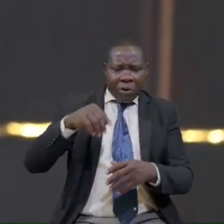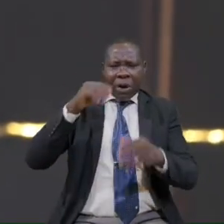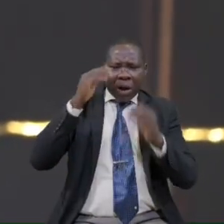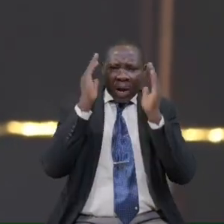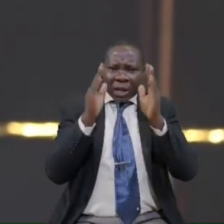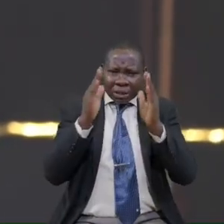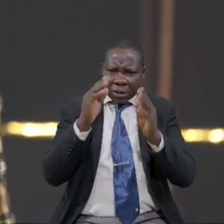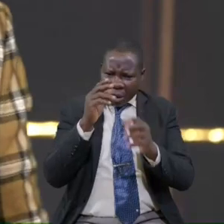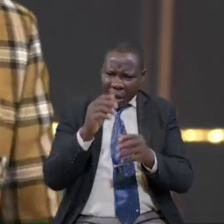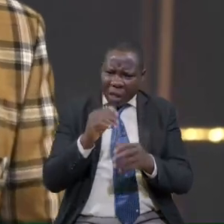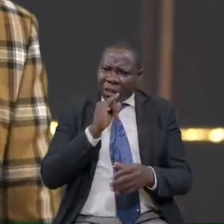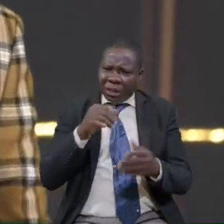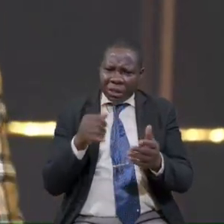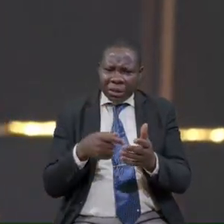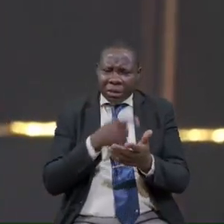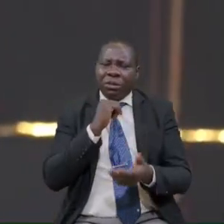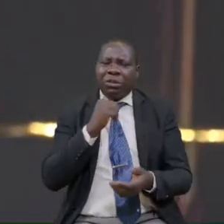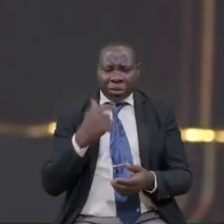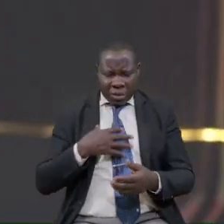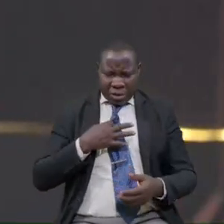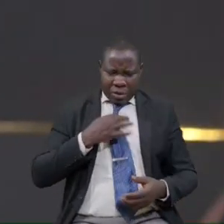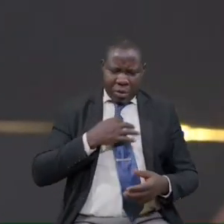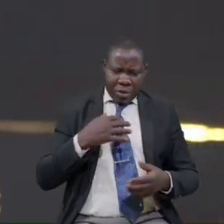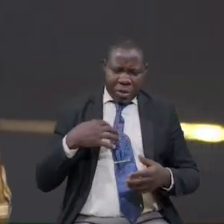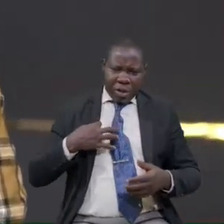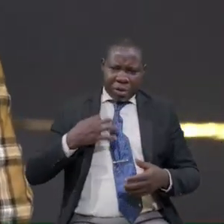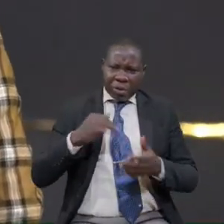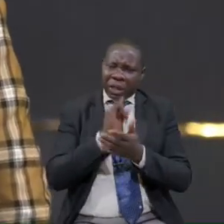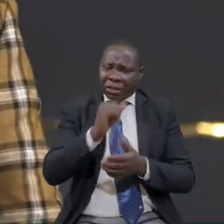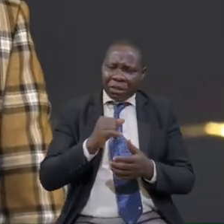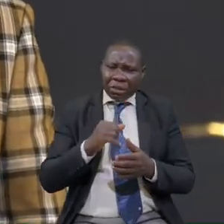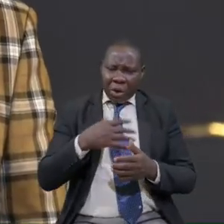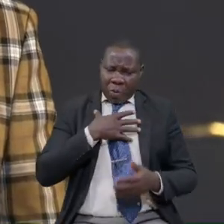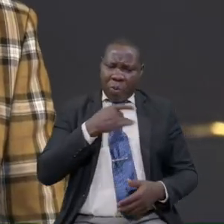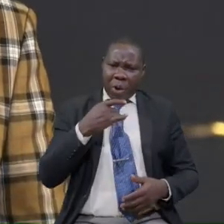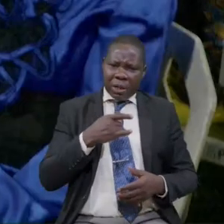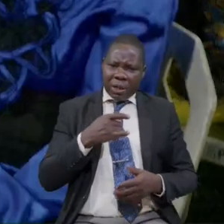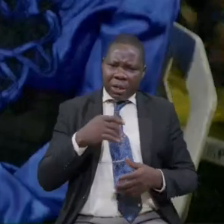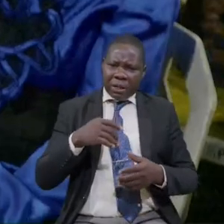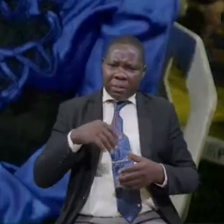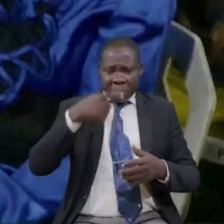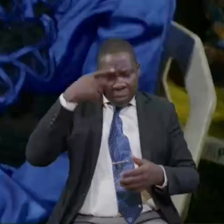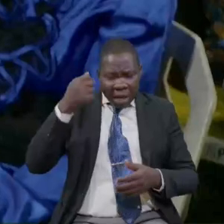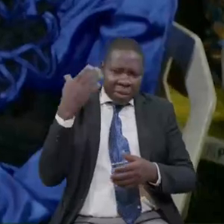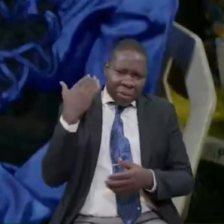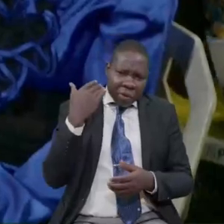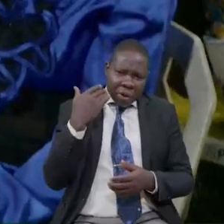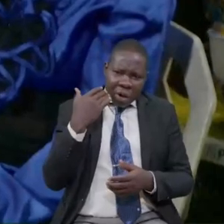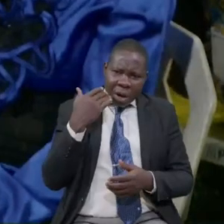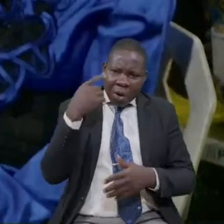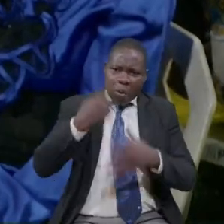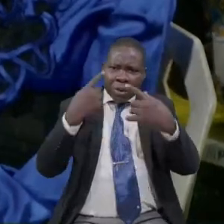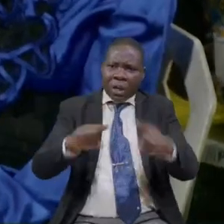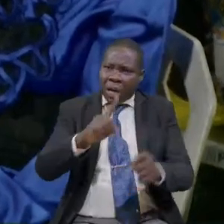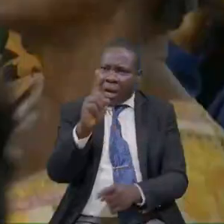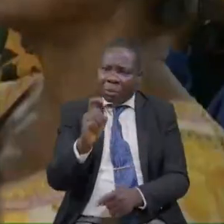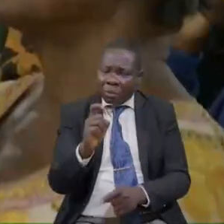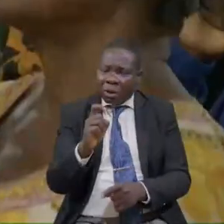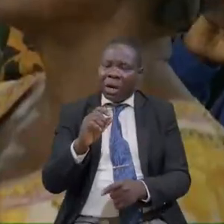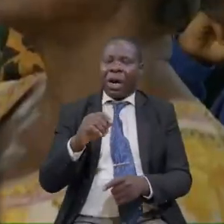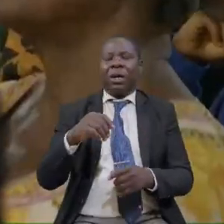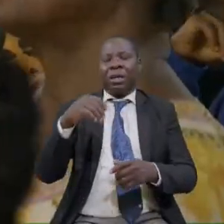est violet? Mais qu'est-ce qui s'est passé? Oui, le ciel a amené la transfiguration. Le ciel a amené